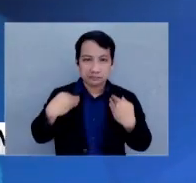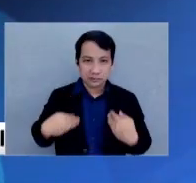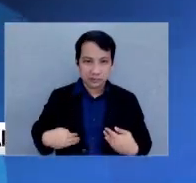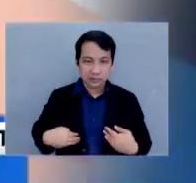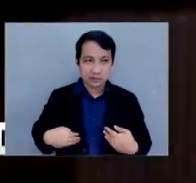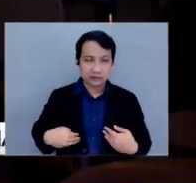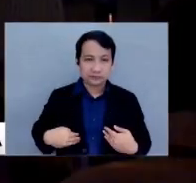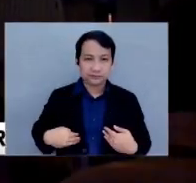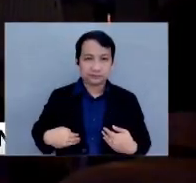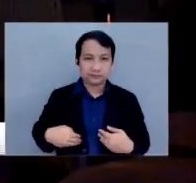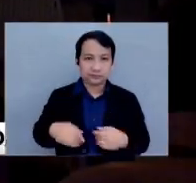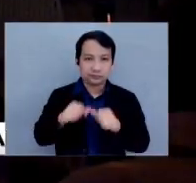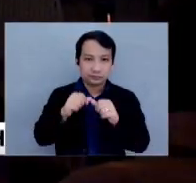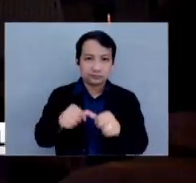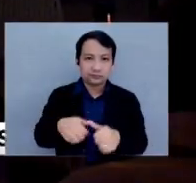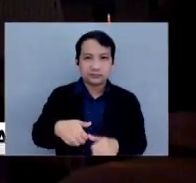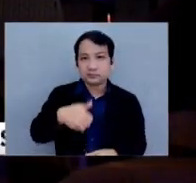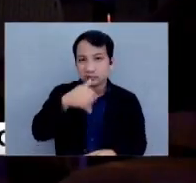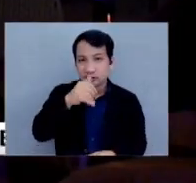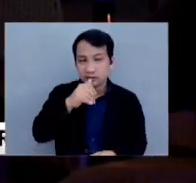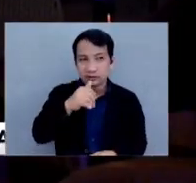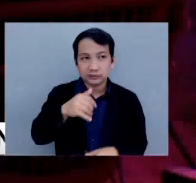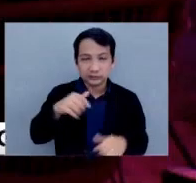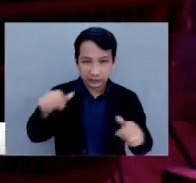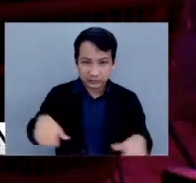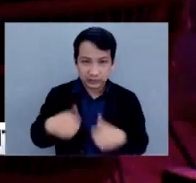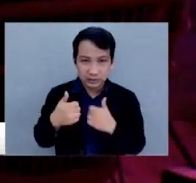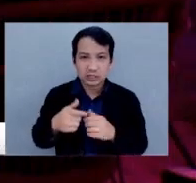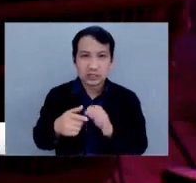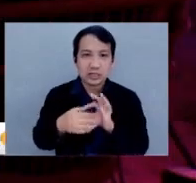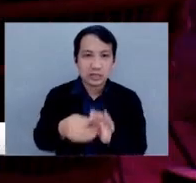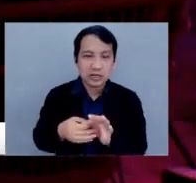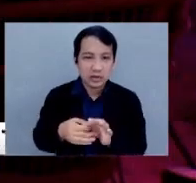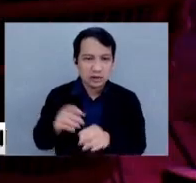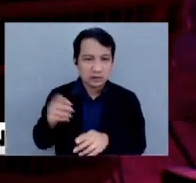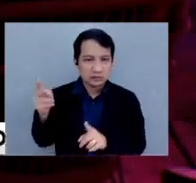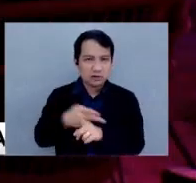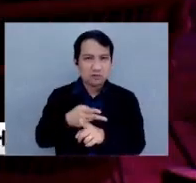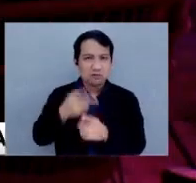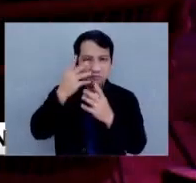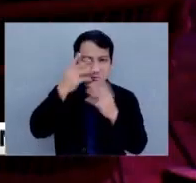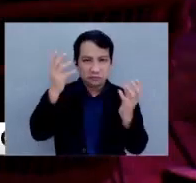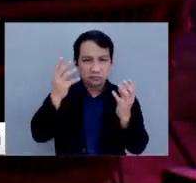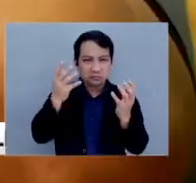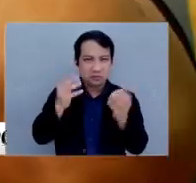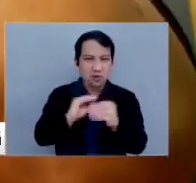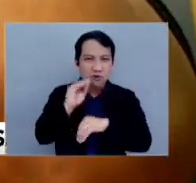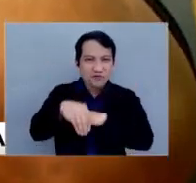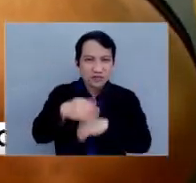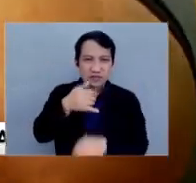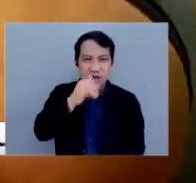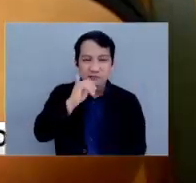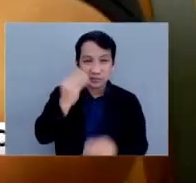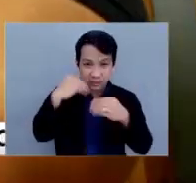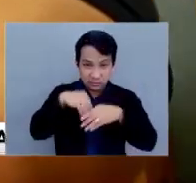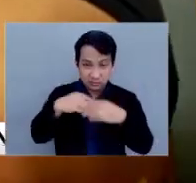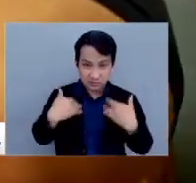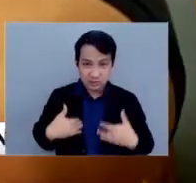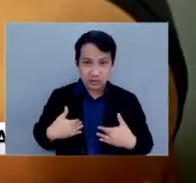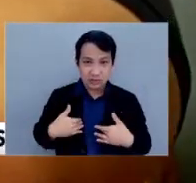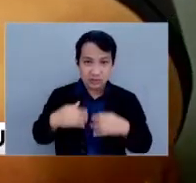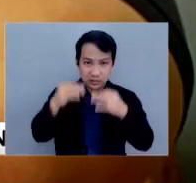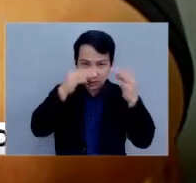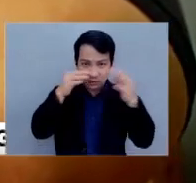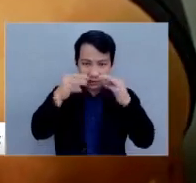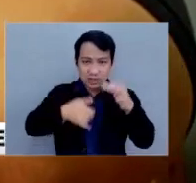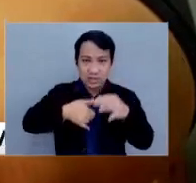excessive drinking. Bukod sa takaw aksidente, maaaring mauwi pa sa pagiging bayolente ang sobrang alak sa sistema. Kung mauwi sa addiction, nagiging ugat